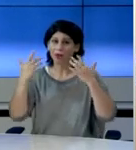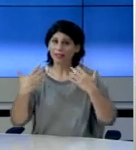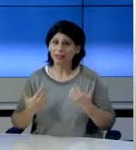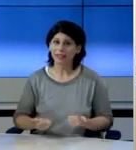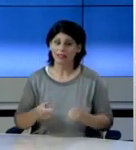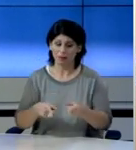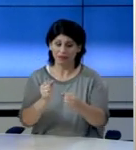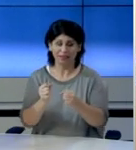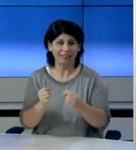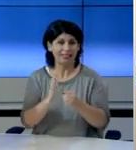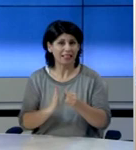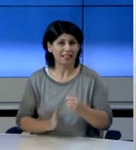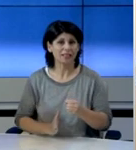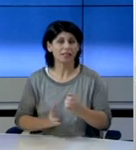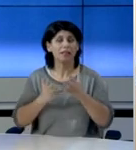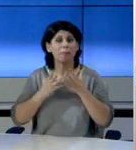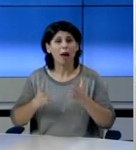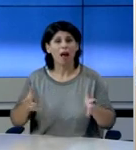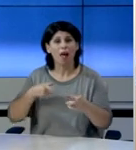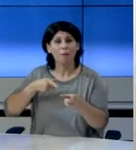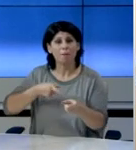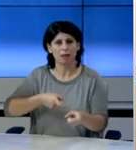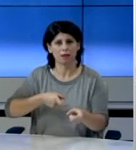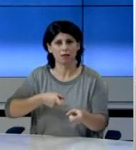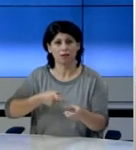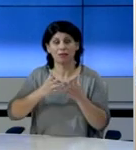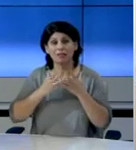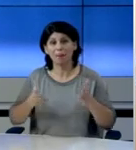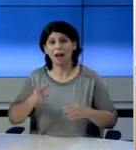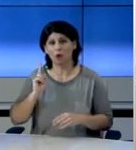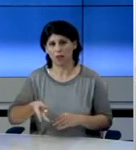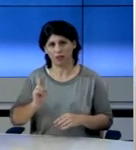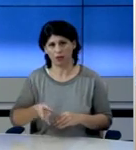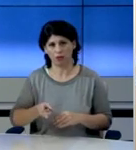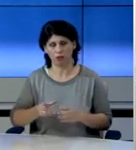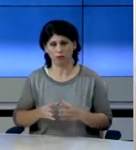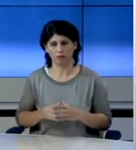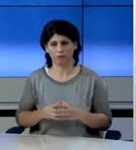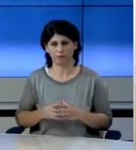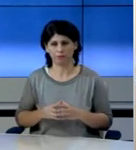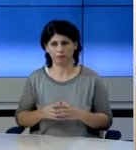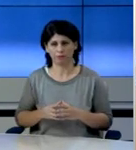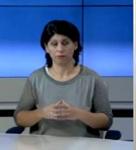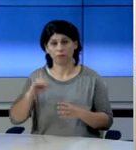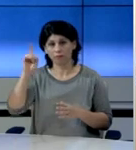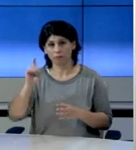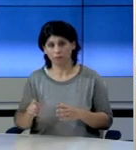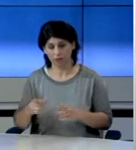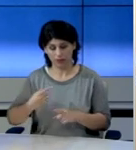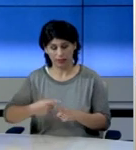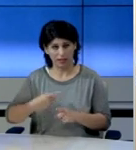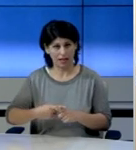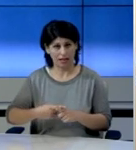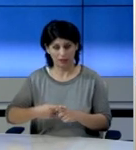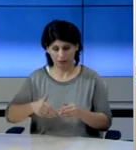με την κρίση αυτή μπροστά σε μεγάλες απειλές και σε μεγάλους κινδύνους. Η πιθανότητα η χώρα να